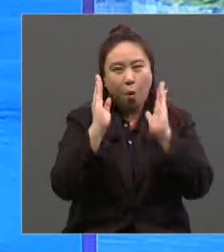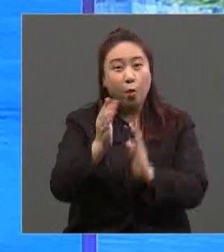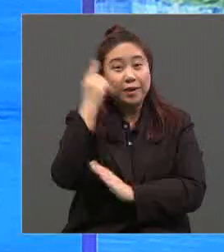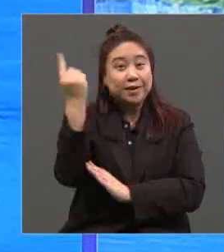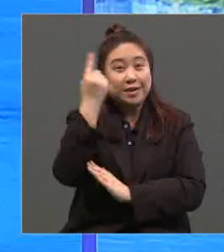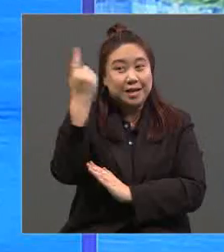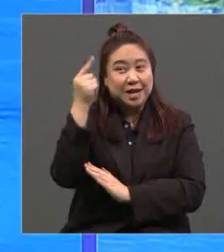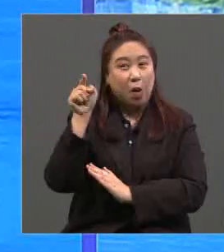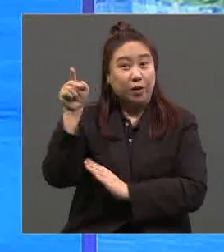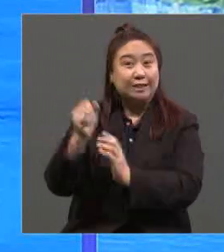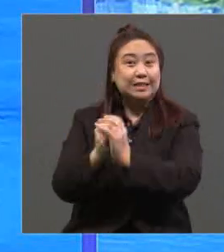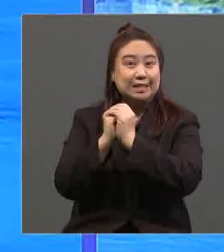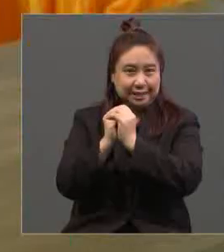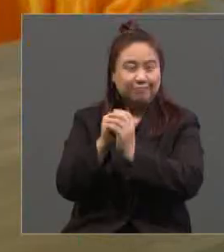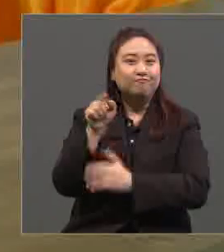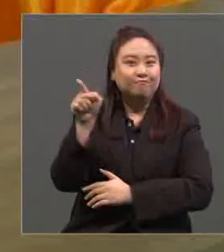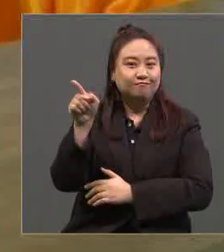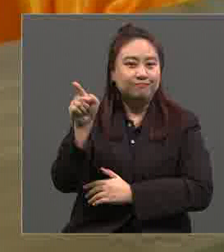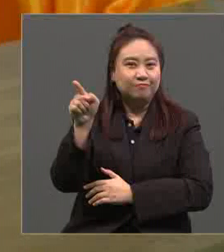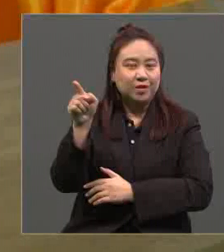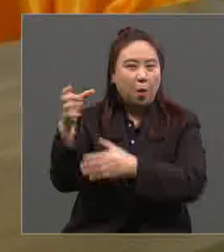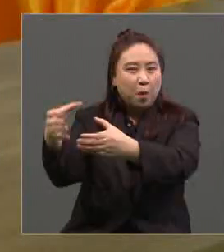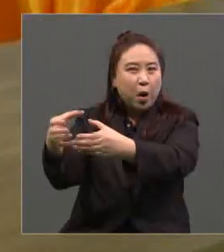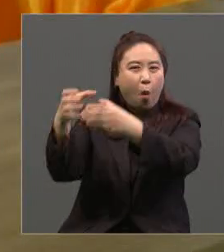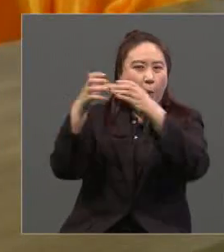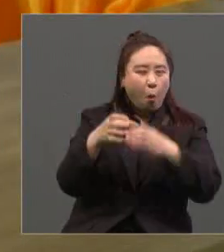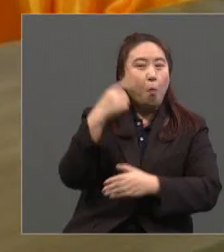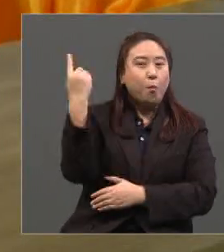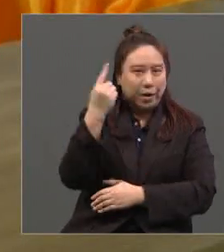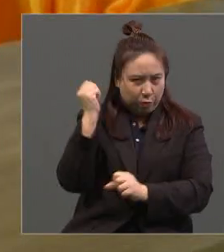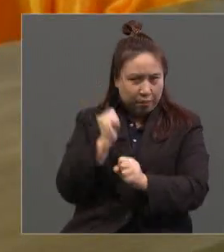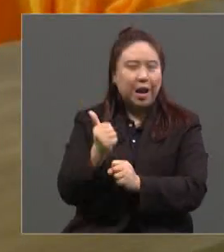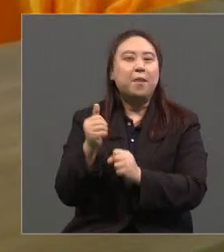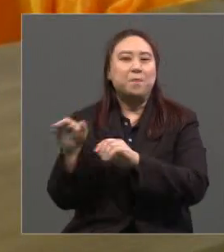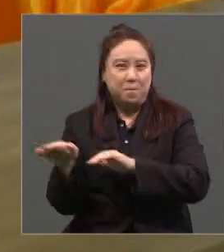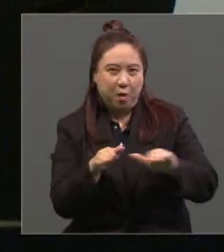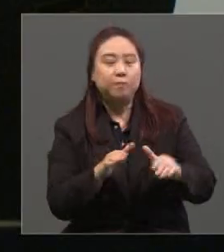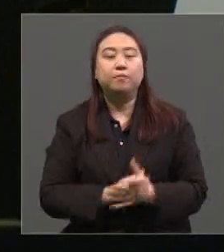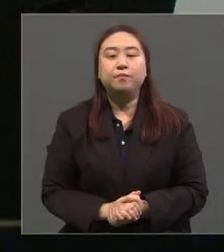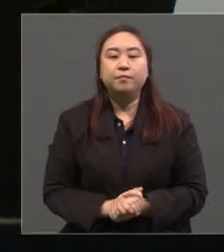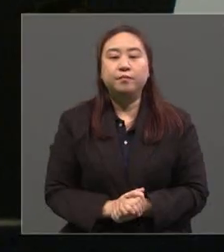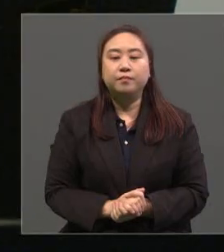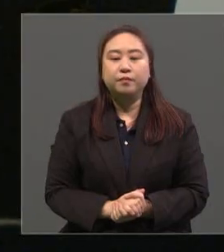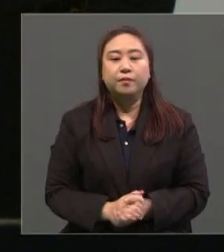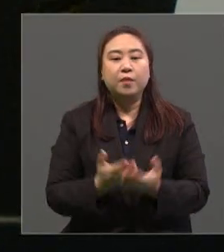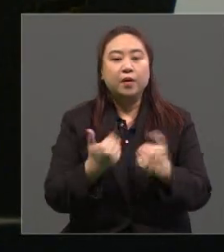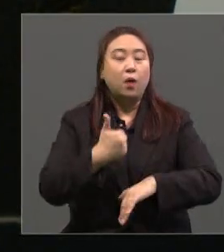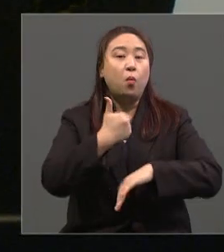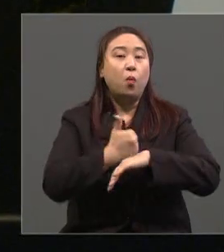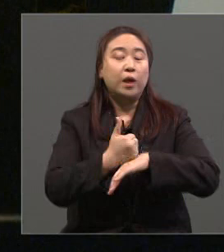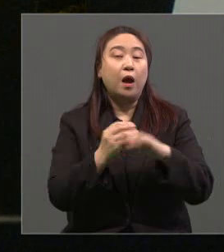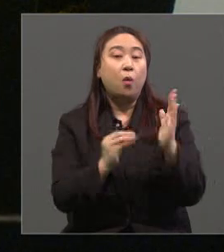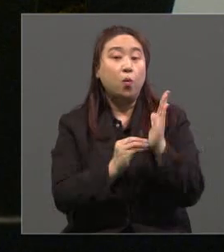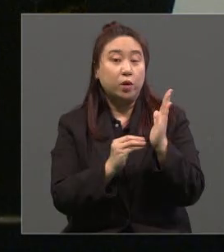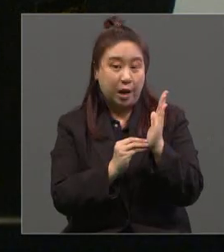วจีนที่อนุญาตให้เดินทางในลักษณะของกลุ่มท่องเที่ยวค่ะโดยนายชัชชาติสิทธิพันธ์ค่ะผู้ว่าราชการกรุงเท